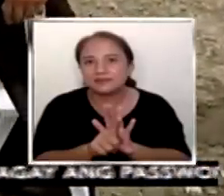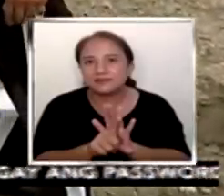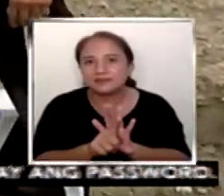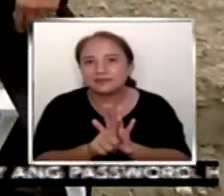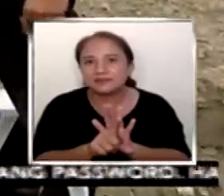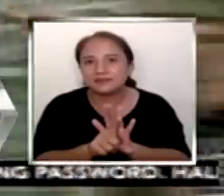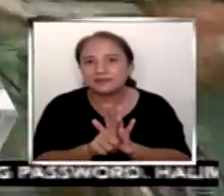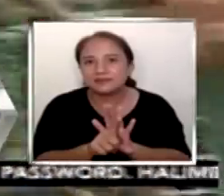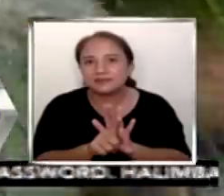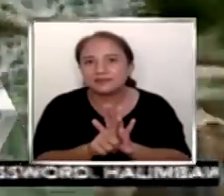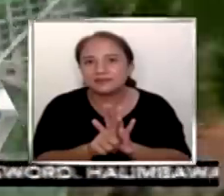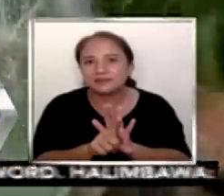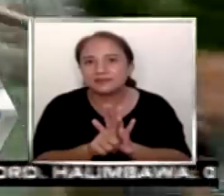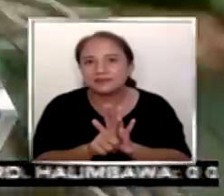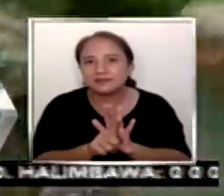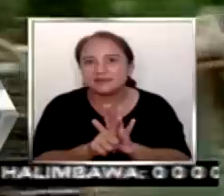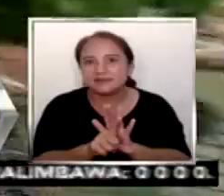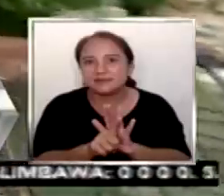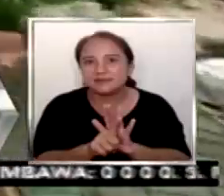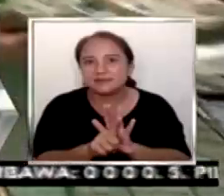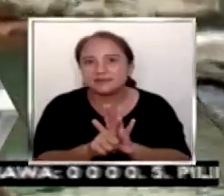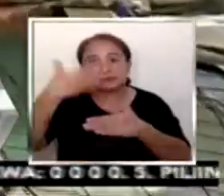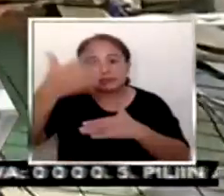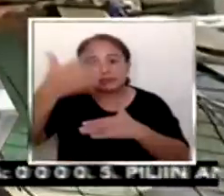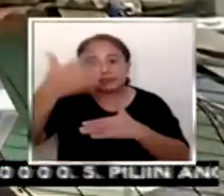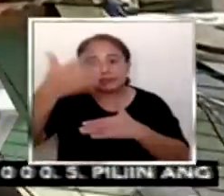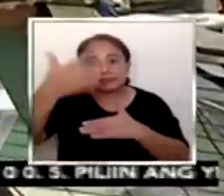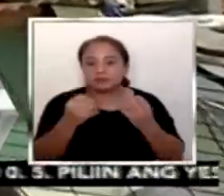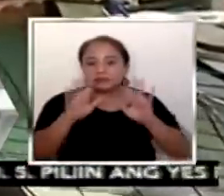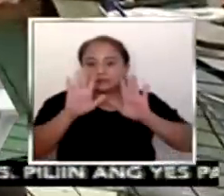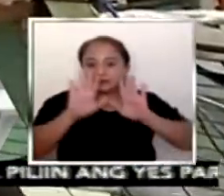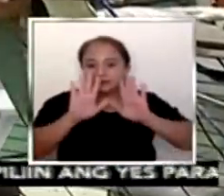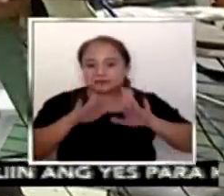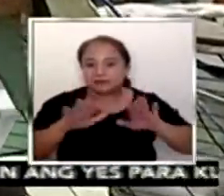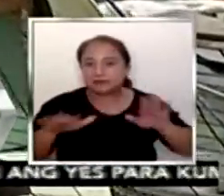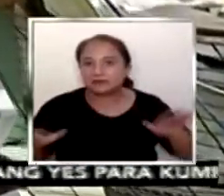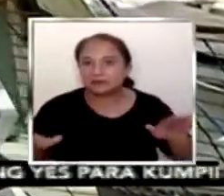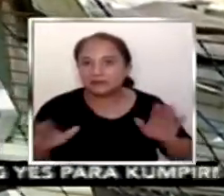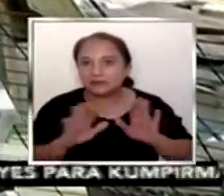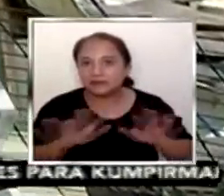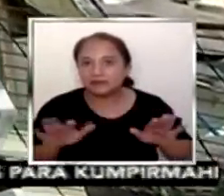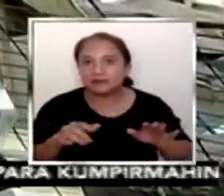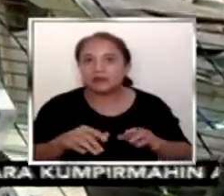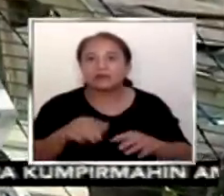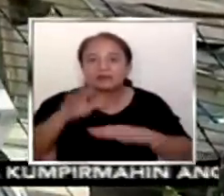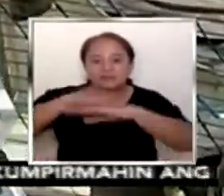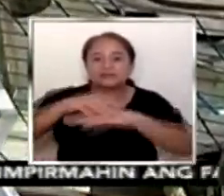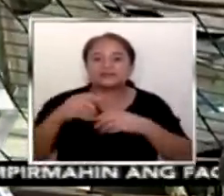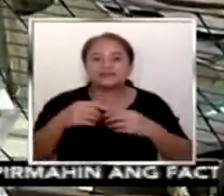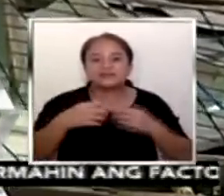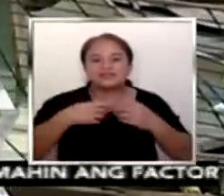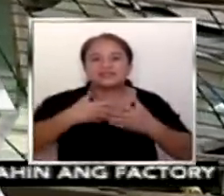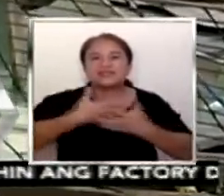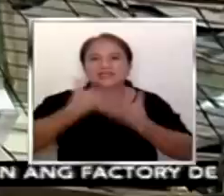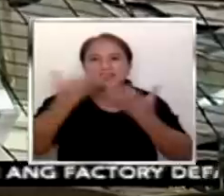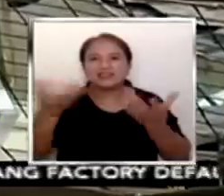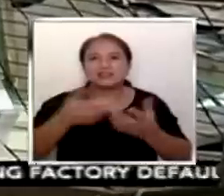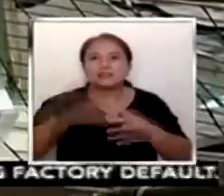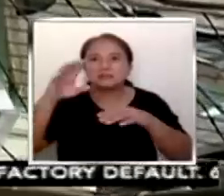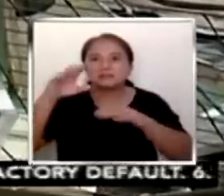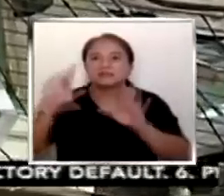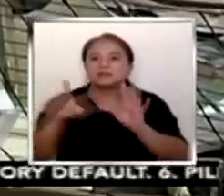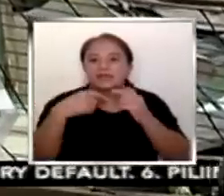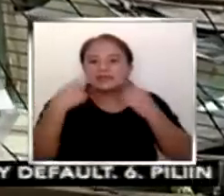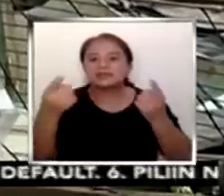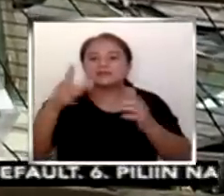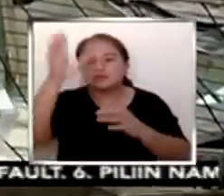bawal pa iyan. Bantayan niyo po ang inyong mga anak. Paalala po sa mga magulang, bawal po maligo rito sa tabing ilog